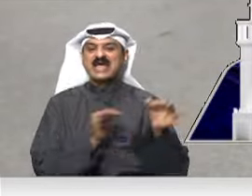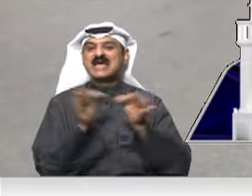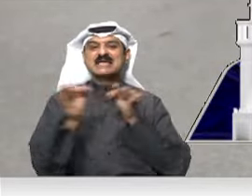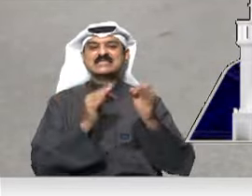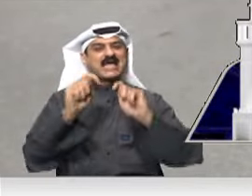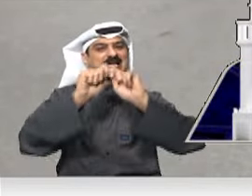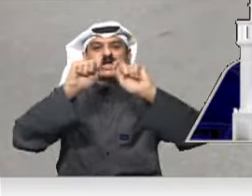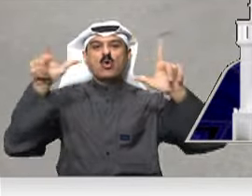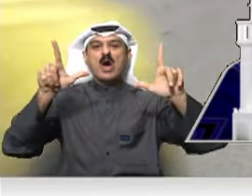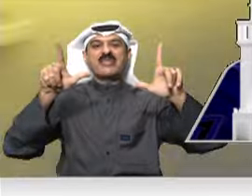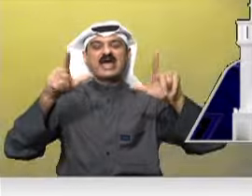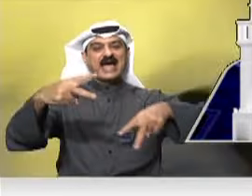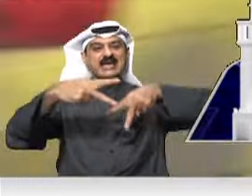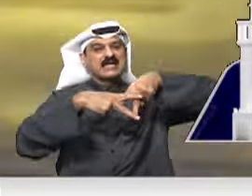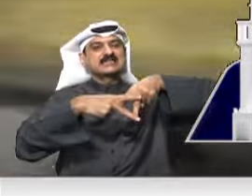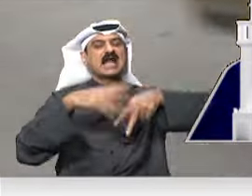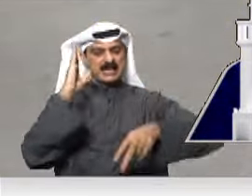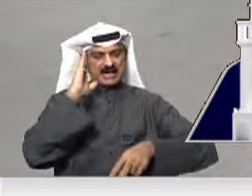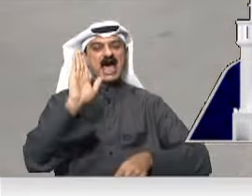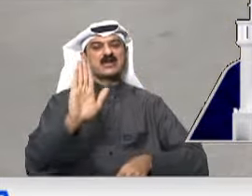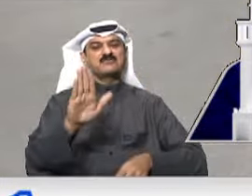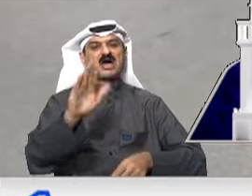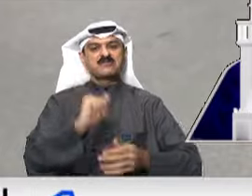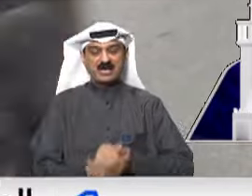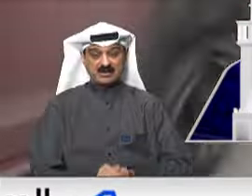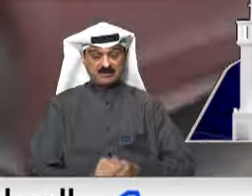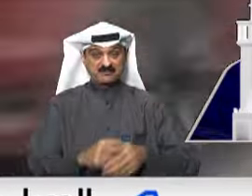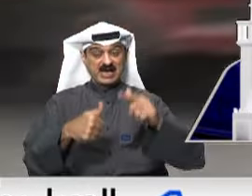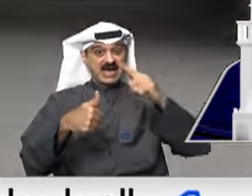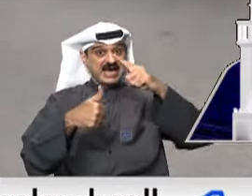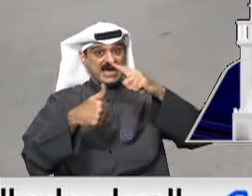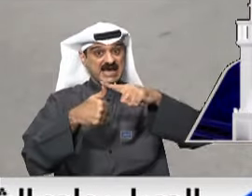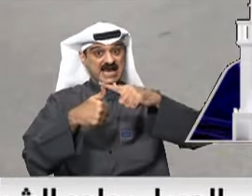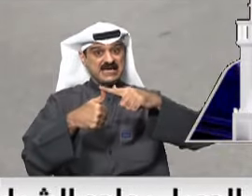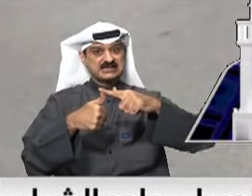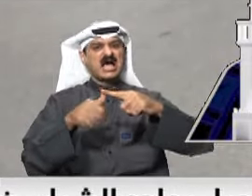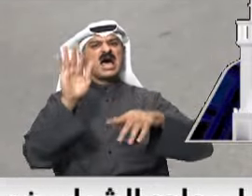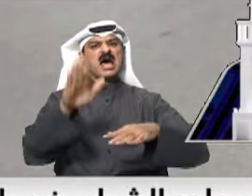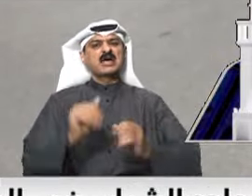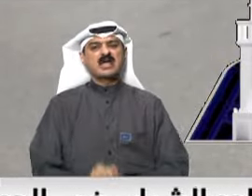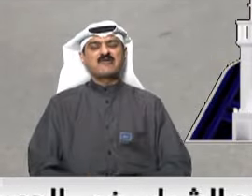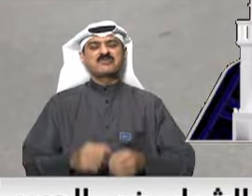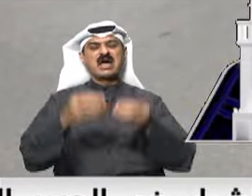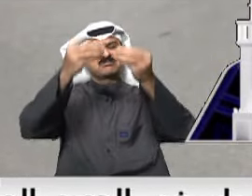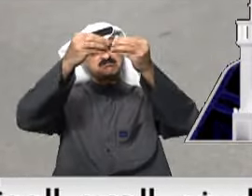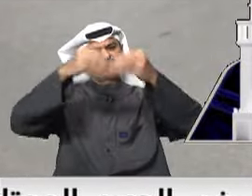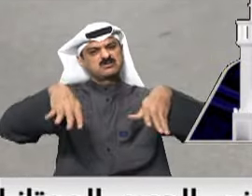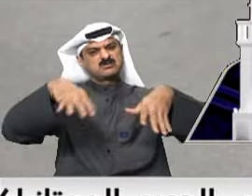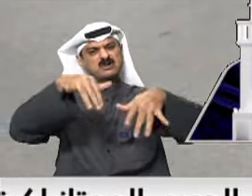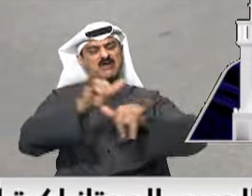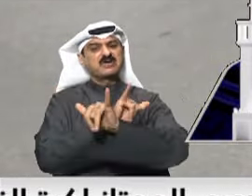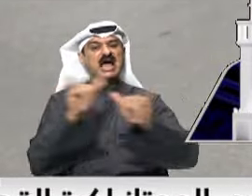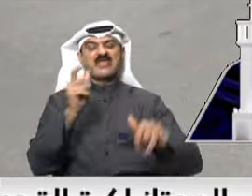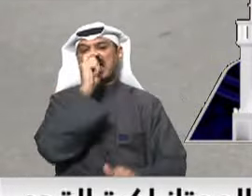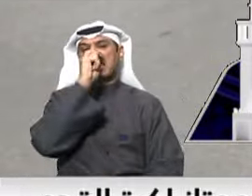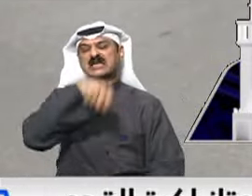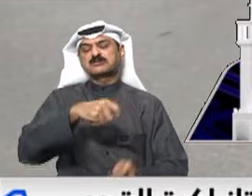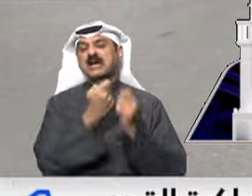ممنهجة للاحتلال تقوم في جوهرها على تقويض أسس الحياة بهدف حمل الفلسطينيين على الهجرة،